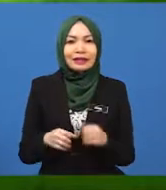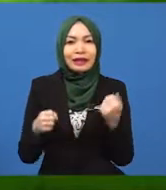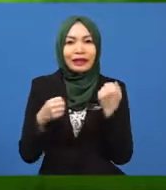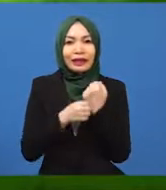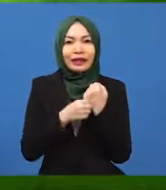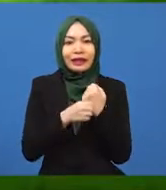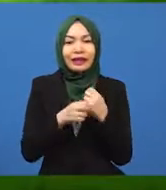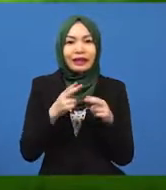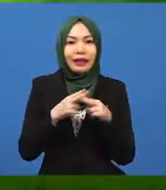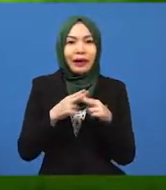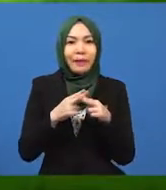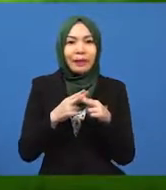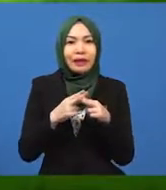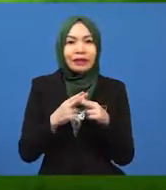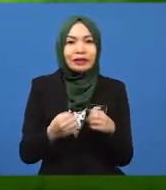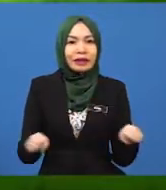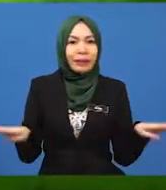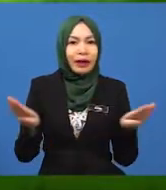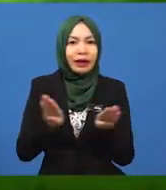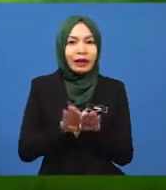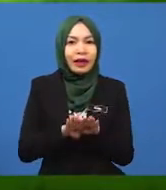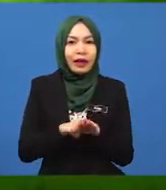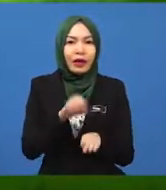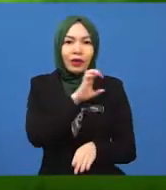sebagai unsur utamanya.